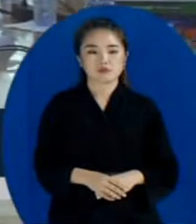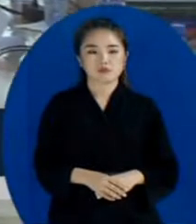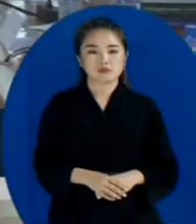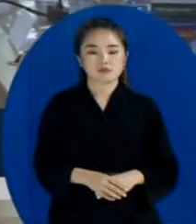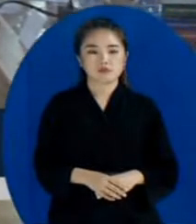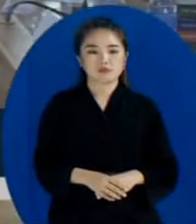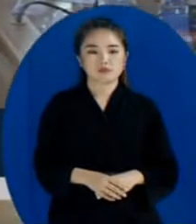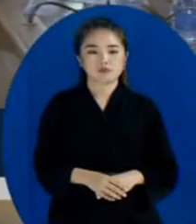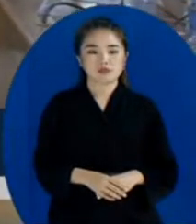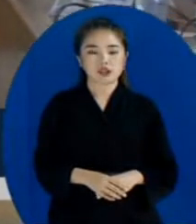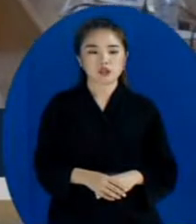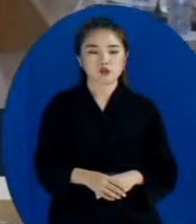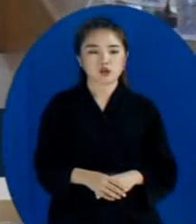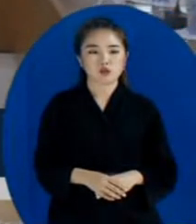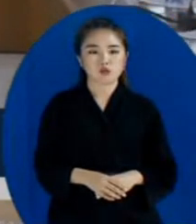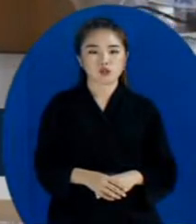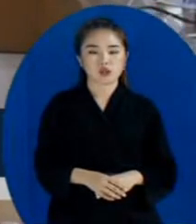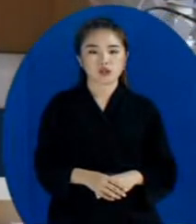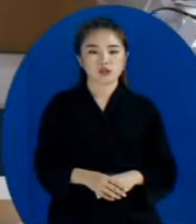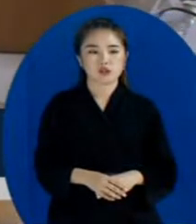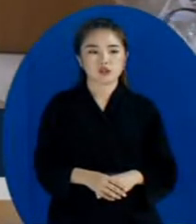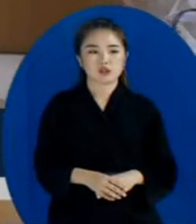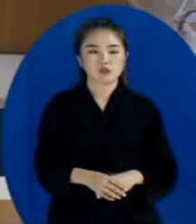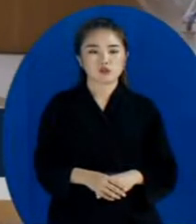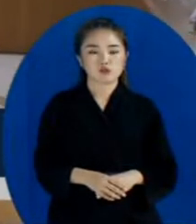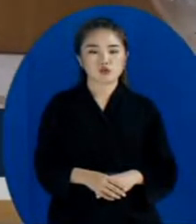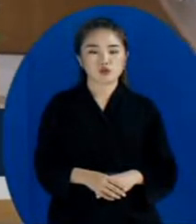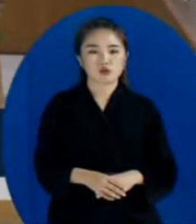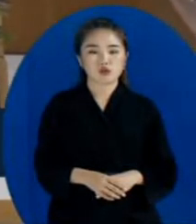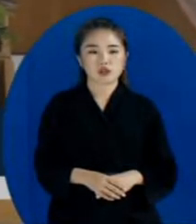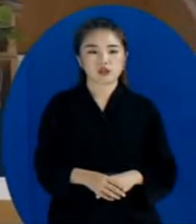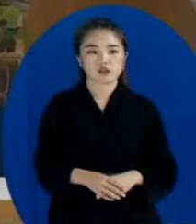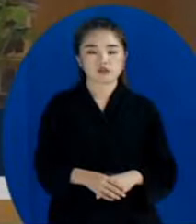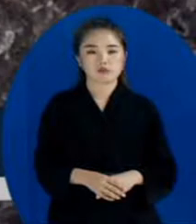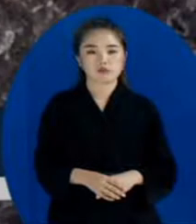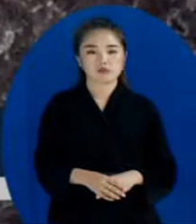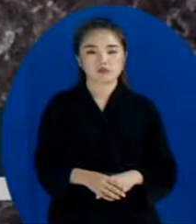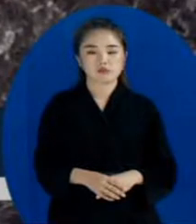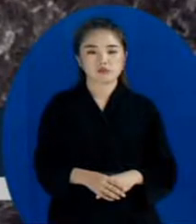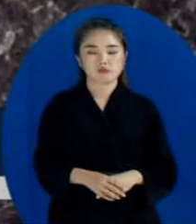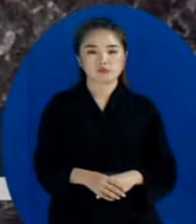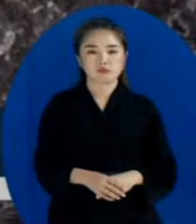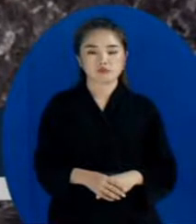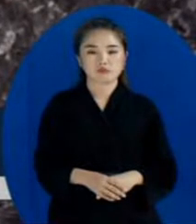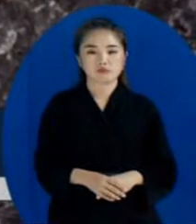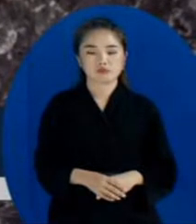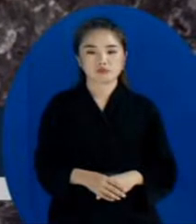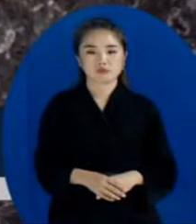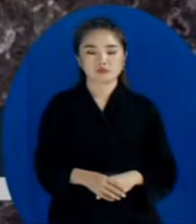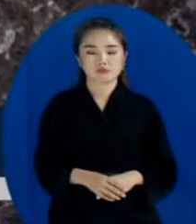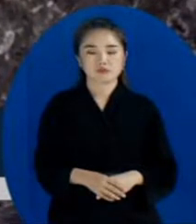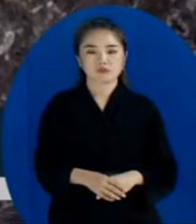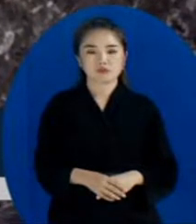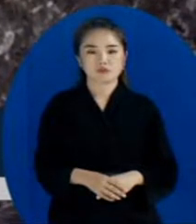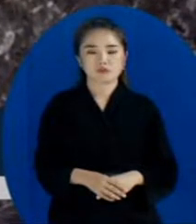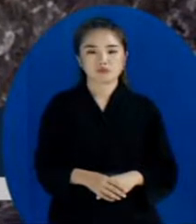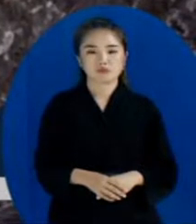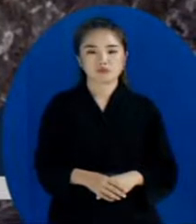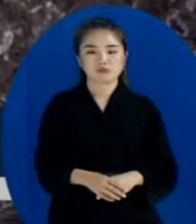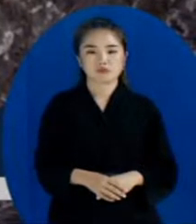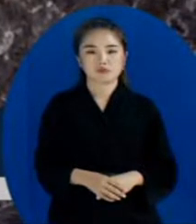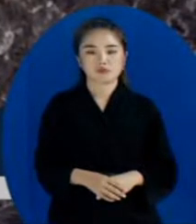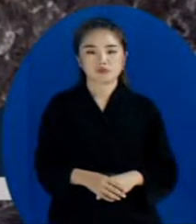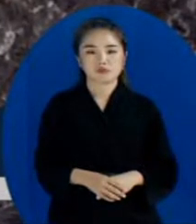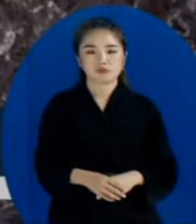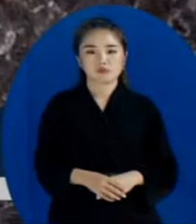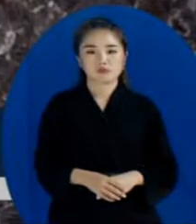тэргүүний шууд удирдлагандор ажилладаг гэж болно. Тэгвэл Монгол Улсын Ерөнхий сайдар хурц үх ажиллаж байгаа энэ үед түүний парагцын дүү засгийн газрын хэрэглэх